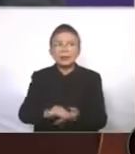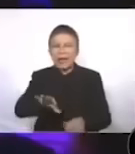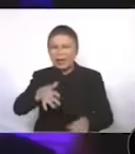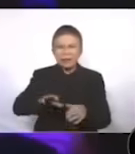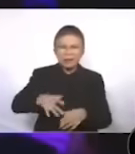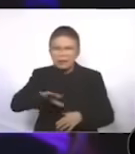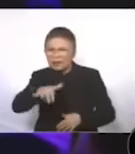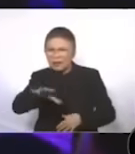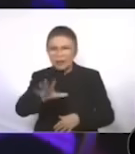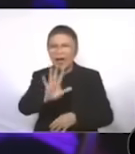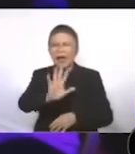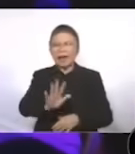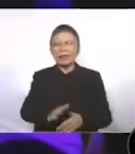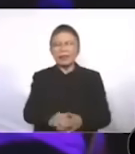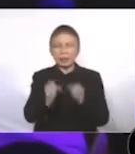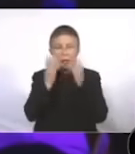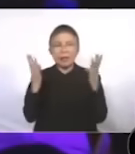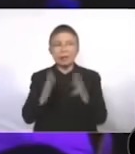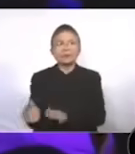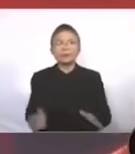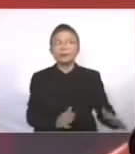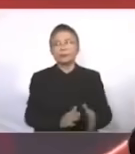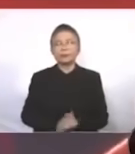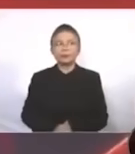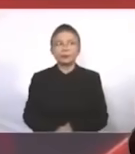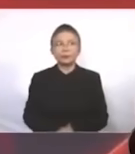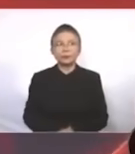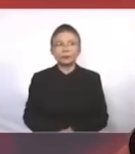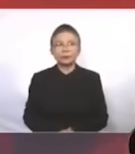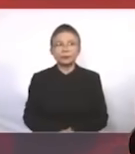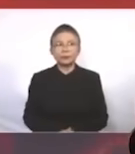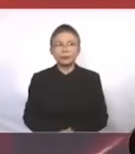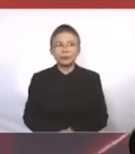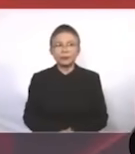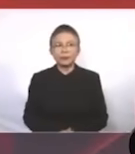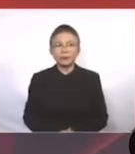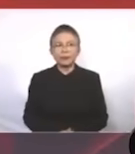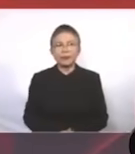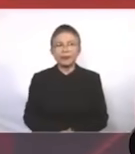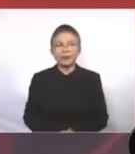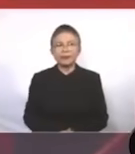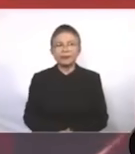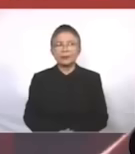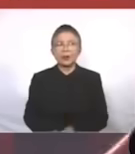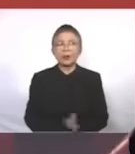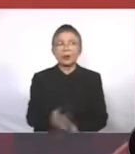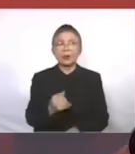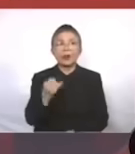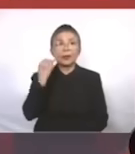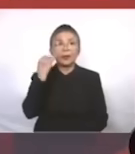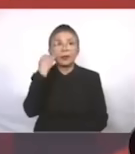nomor dua itu akan ee menggelepar duluan ya ini kelihatannya akan seperti itu dan